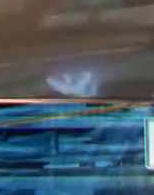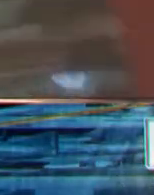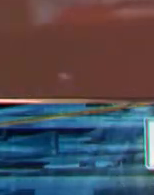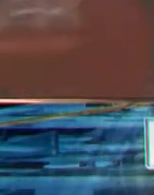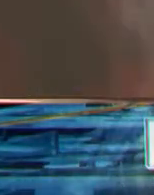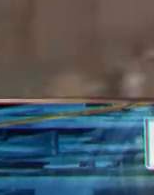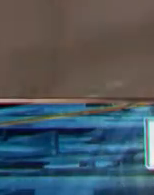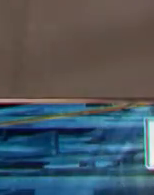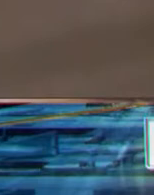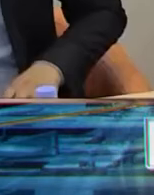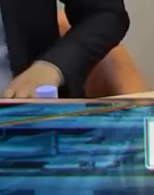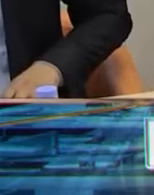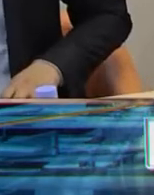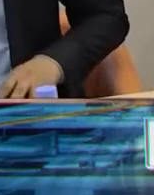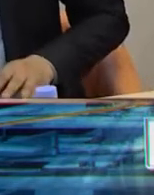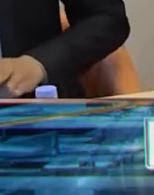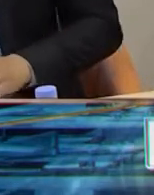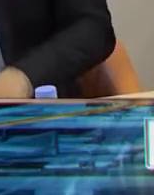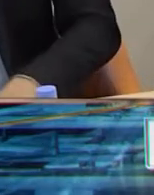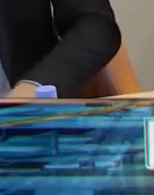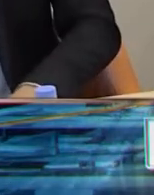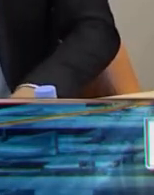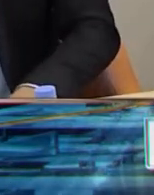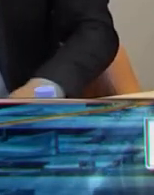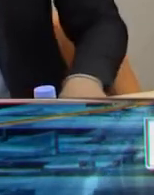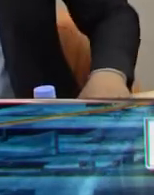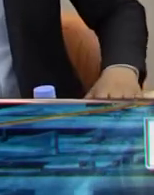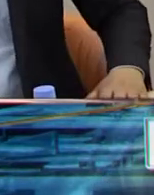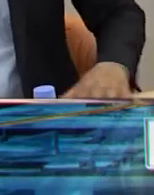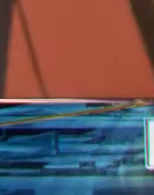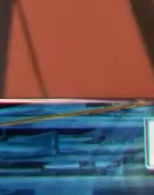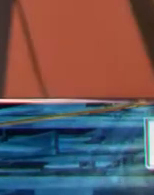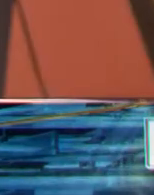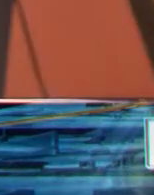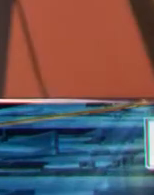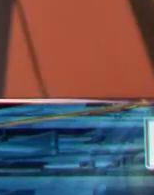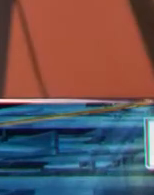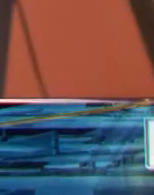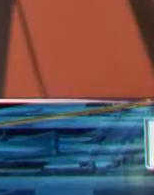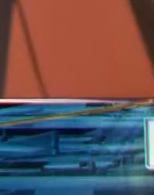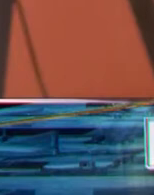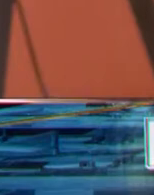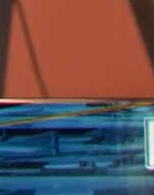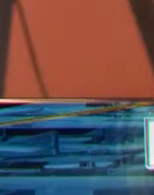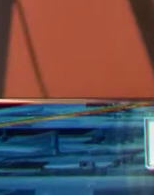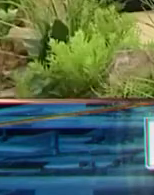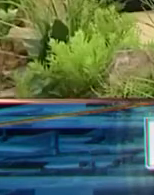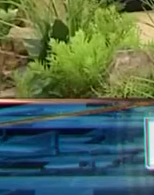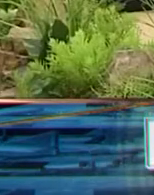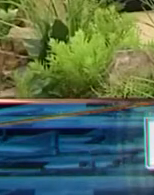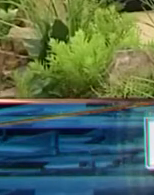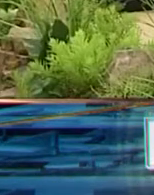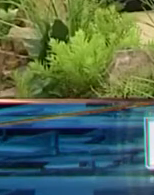Алматы облысында газ және электр плиталарын шығаратын зауыт салынады. Айгүлі Фэмс Метал компаниясы өкілдерімен Амандық Баталов